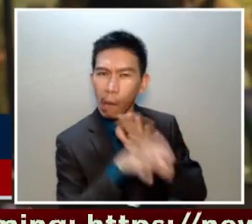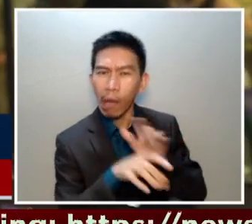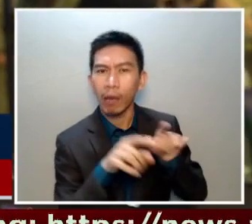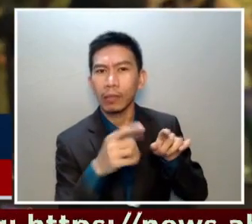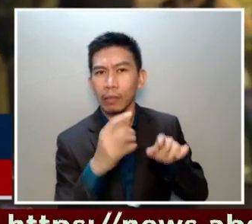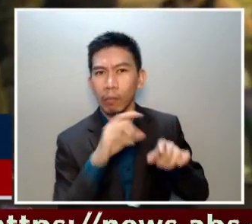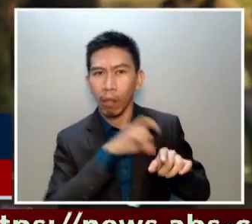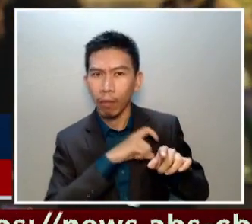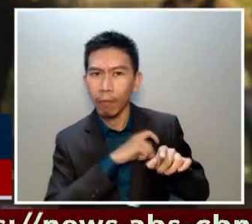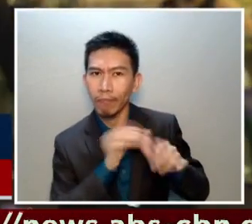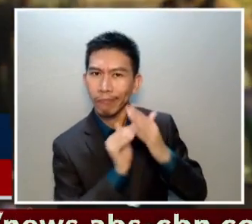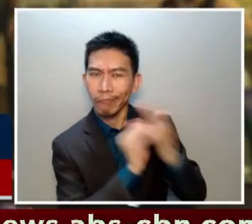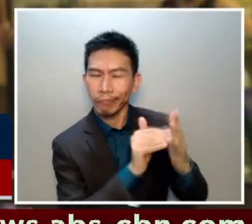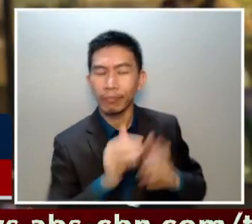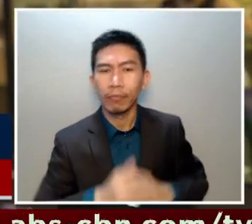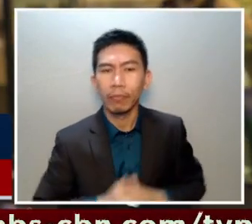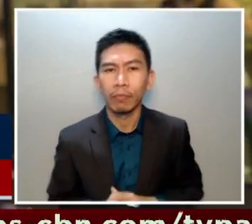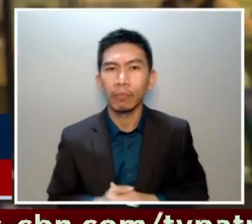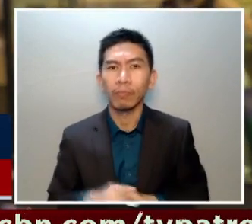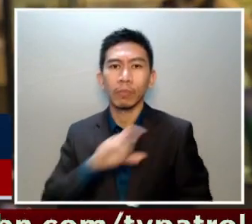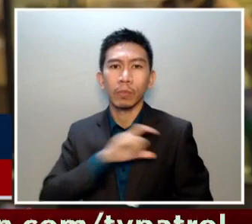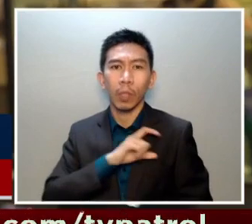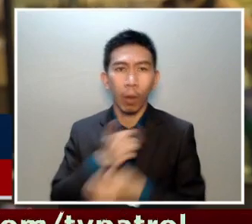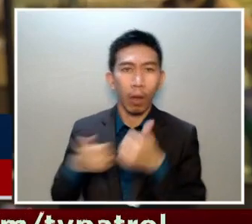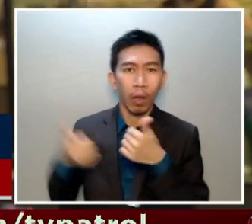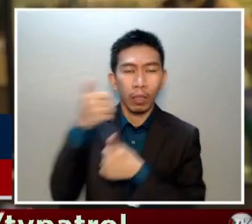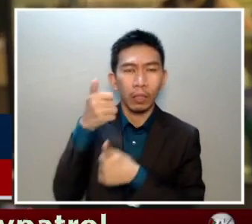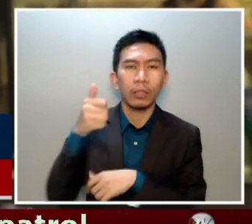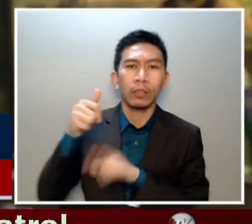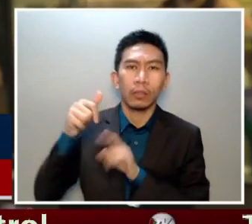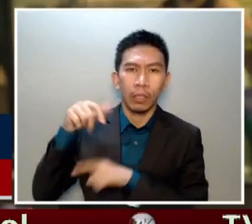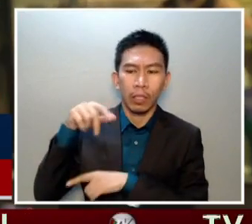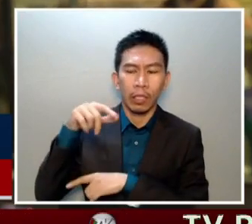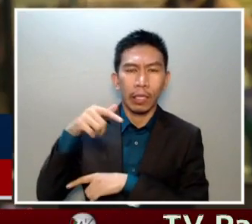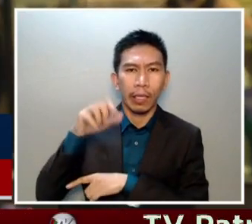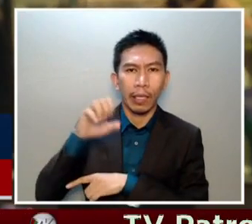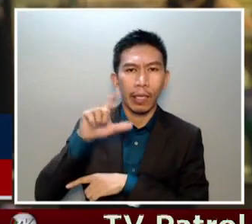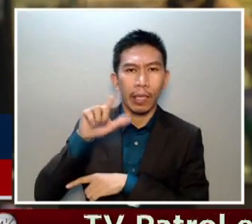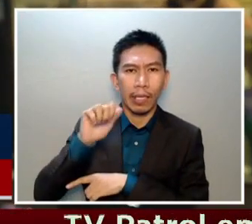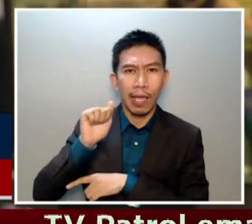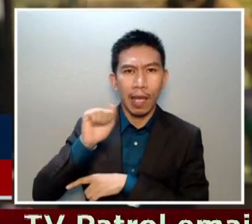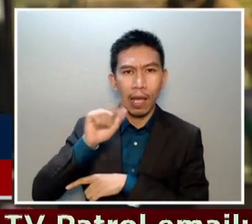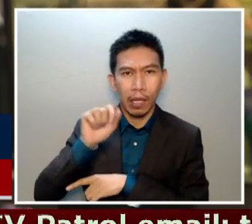nauna na rin sinabi ni PNP Chief Guillermo Eliazar na magsasagawa